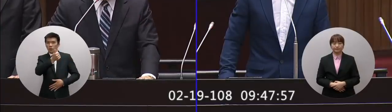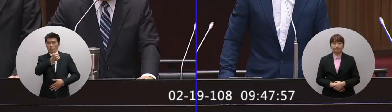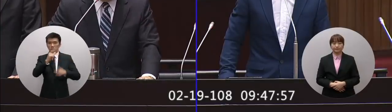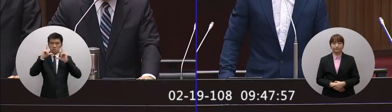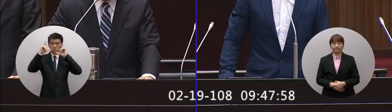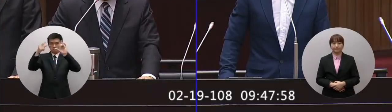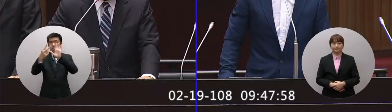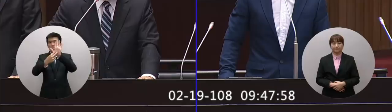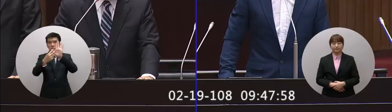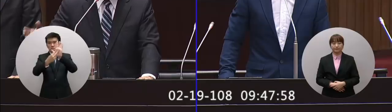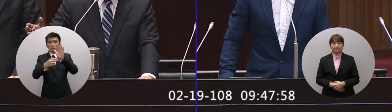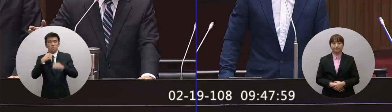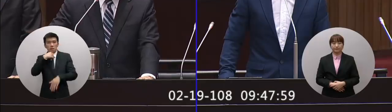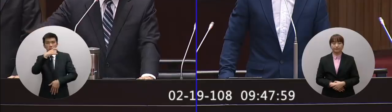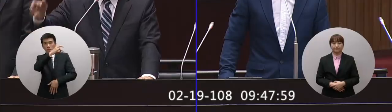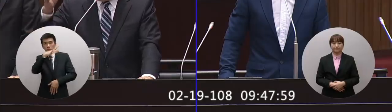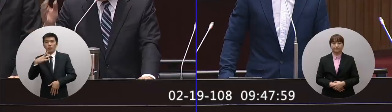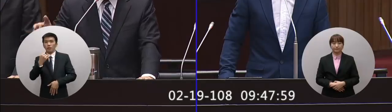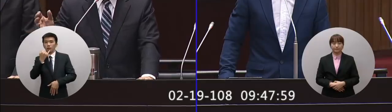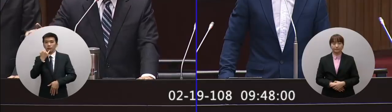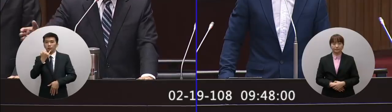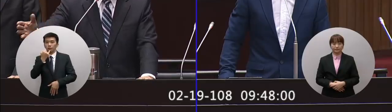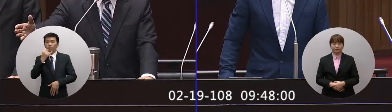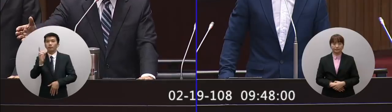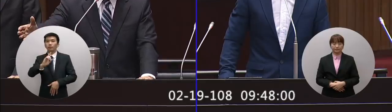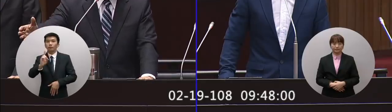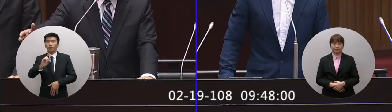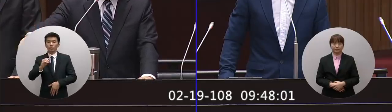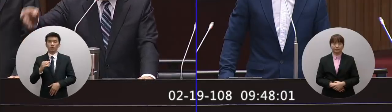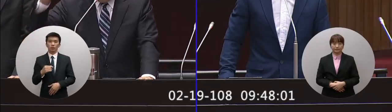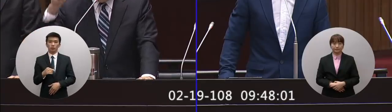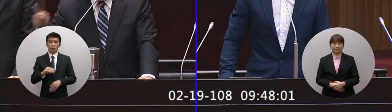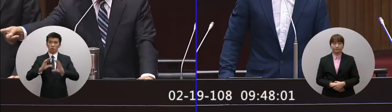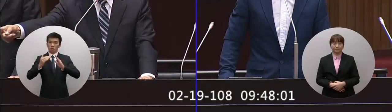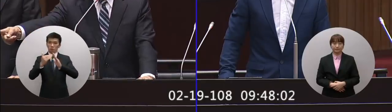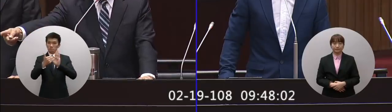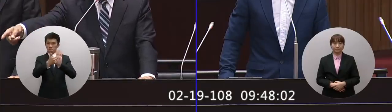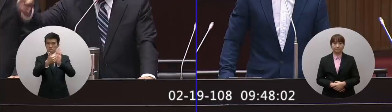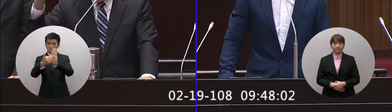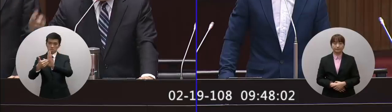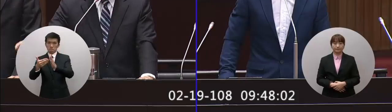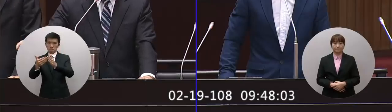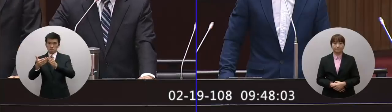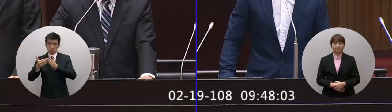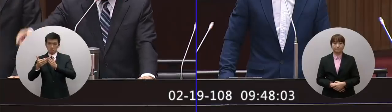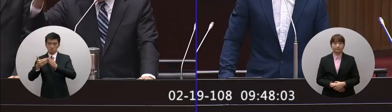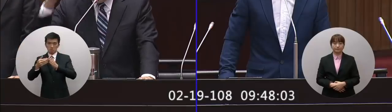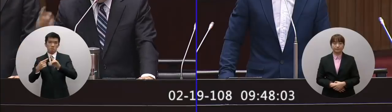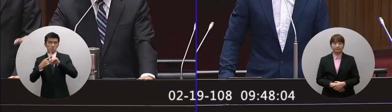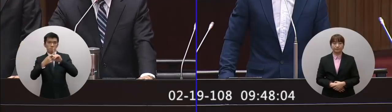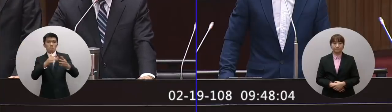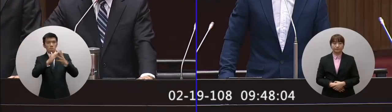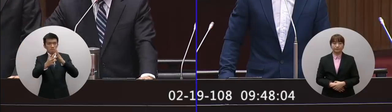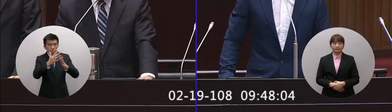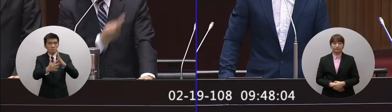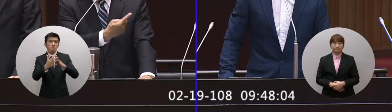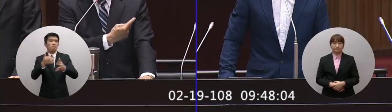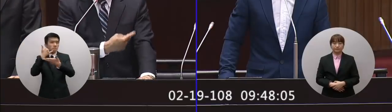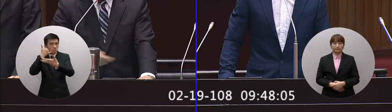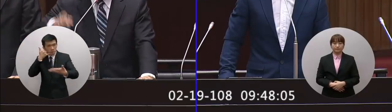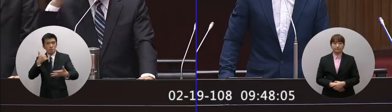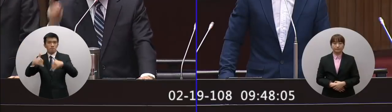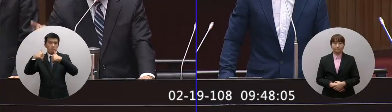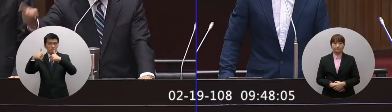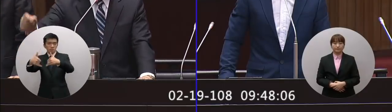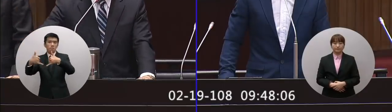今天台湾来用，就是为了守护家园，站海上、站海滩、站街道、站